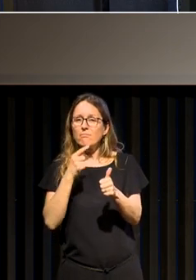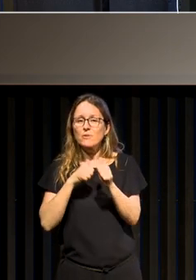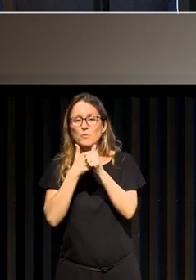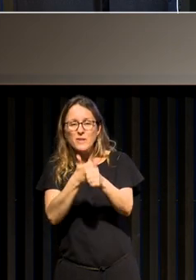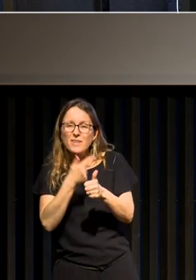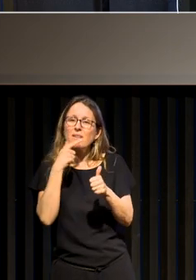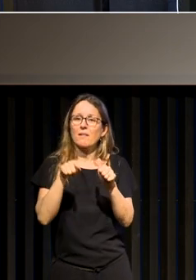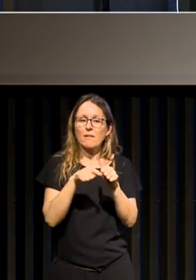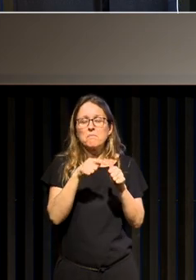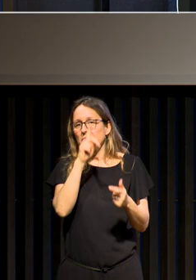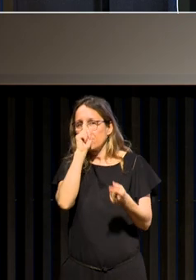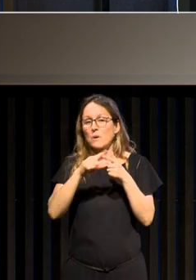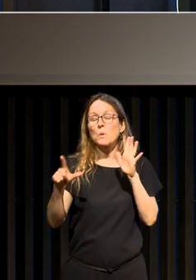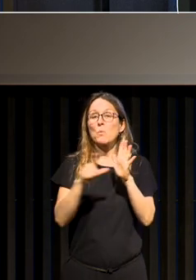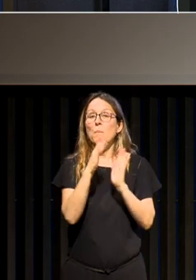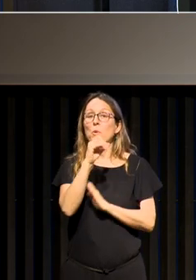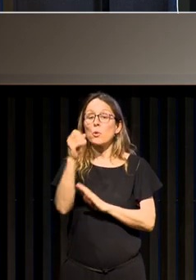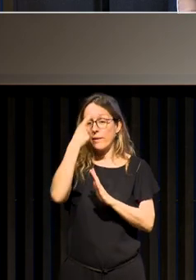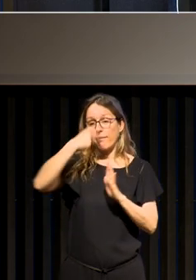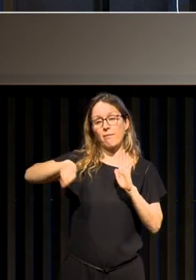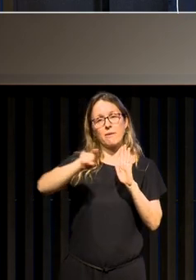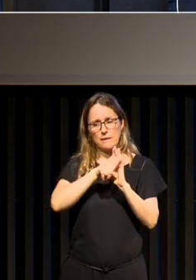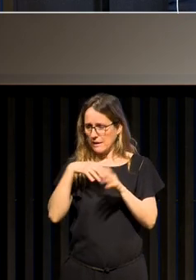bioéthique fait état en